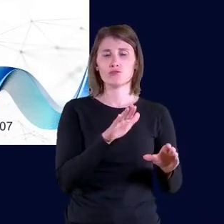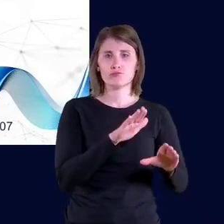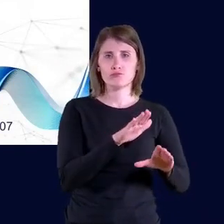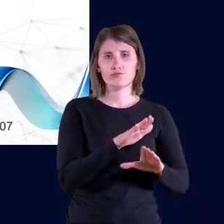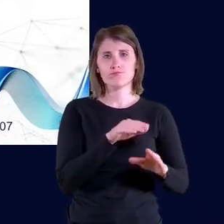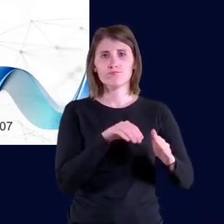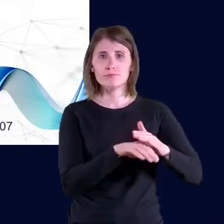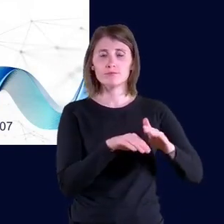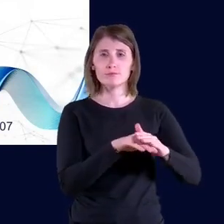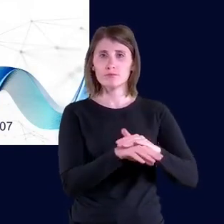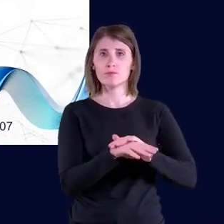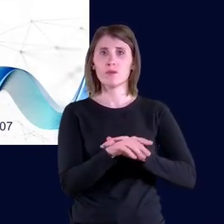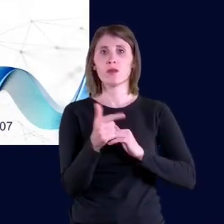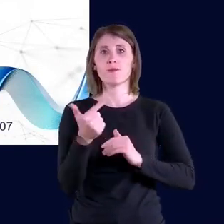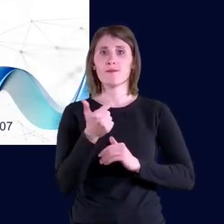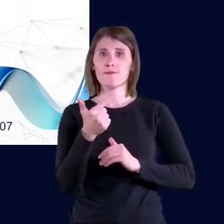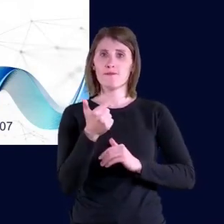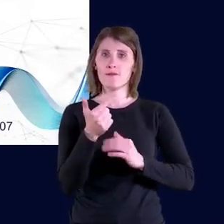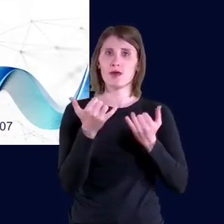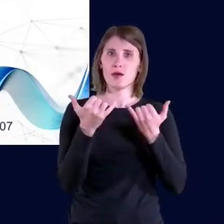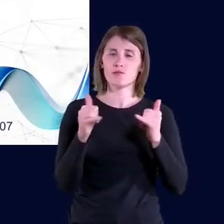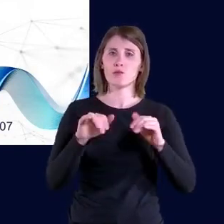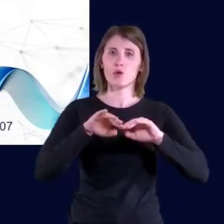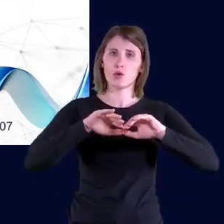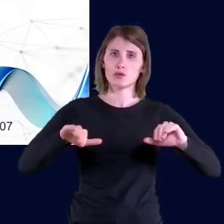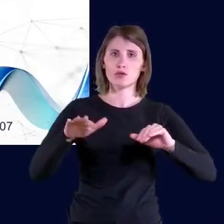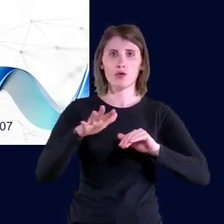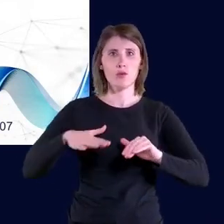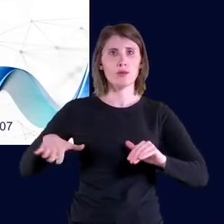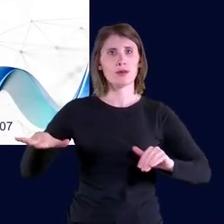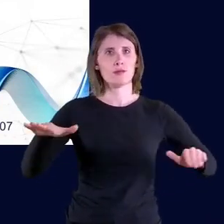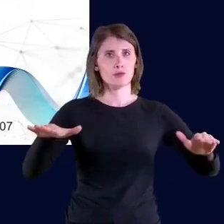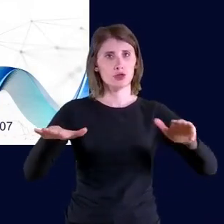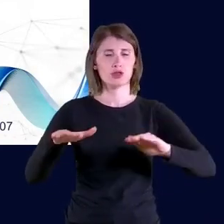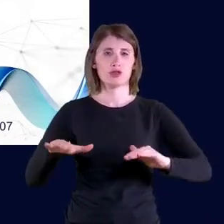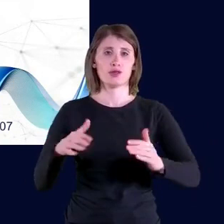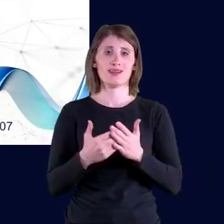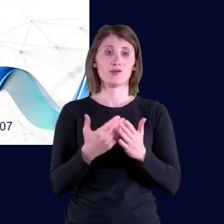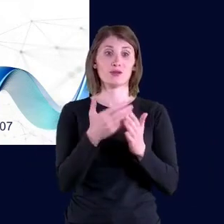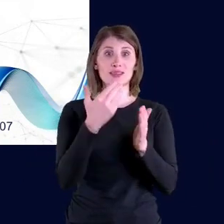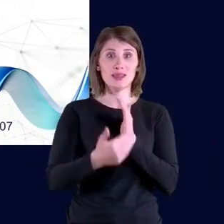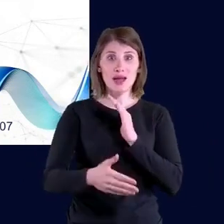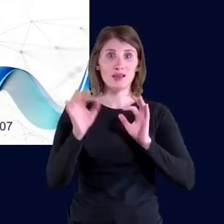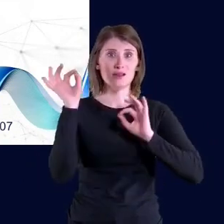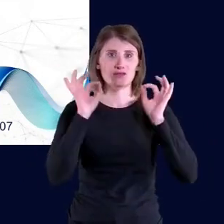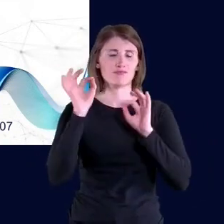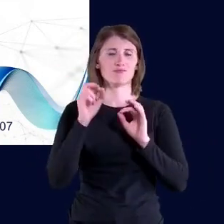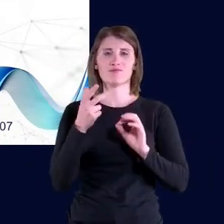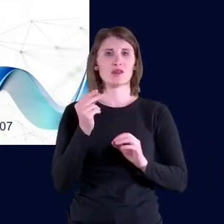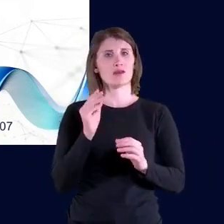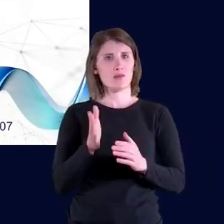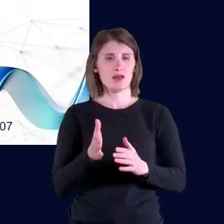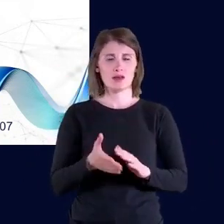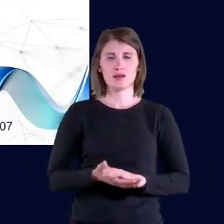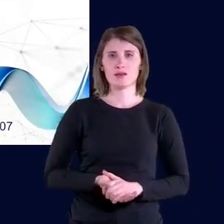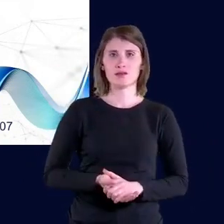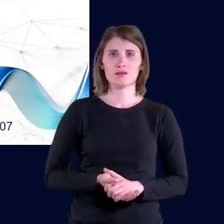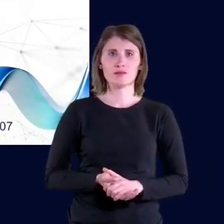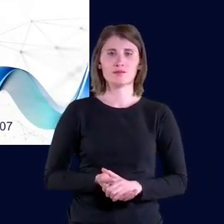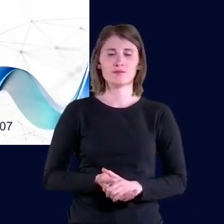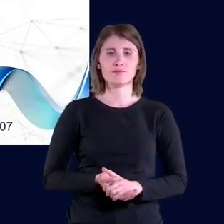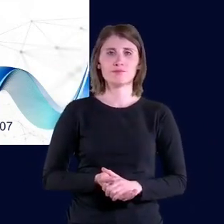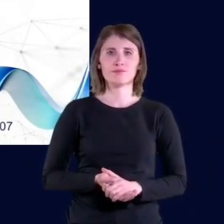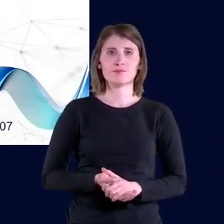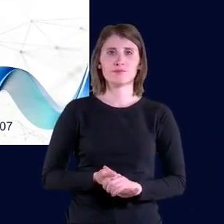dwóch niezależnych przestrzeniach dyskowej co minimalizuje ryzyko utraty danych DLC wykorzystuje